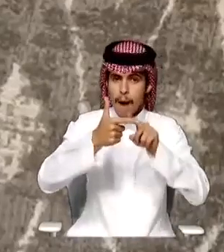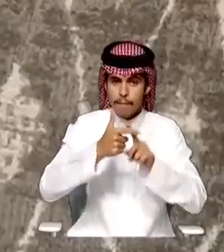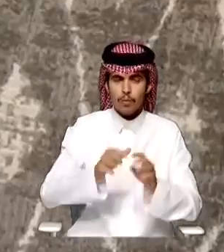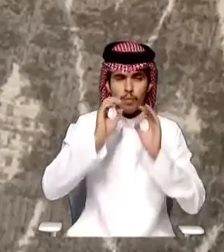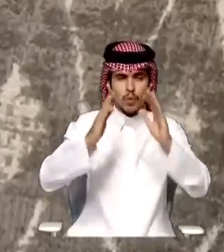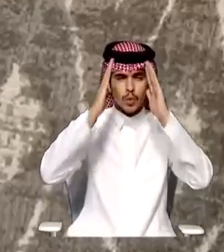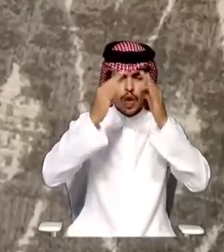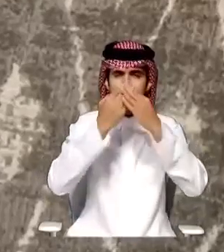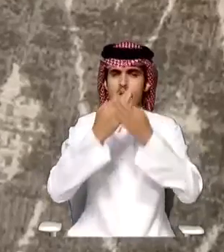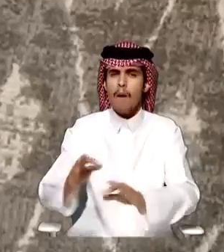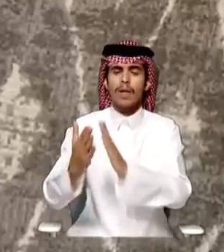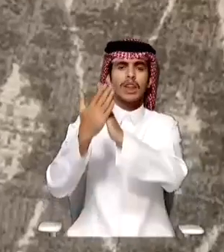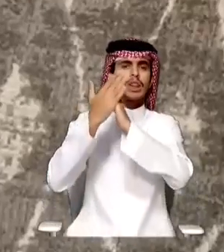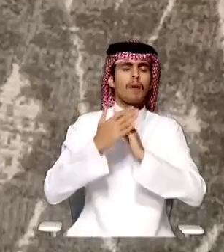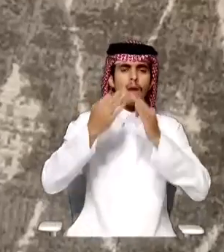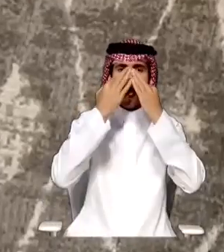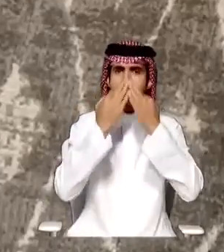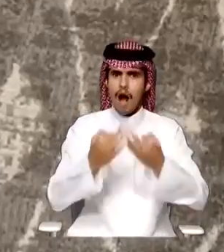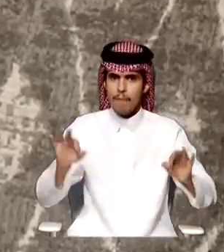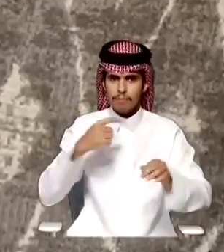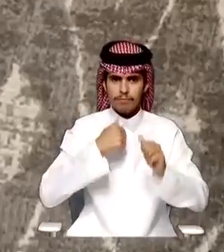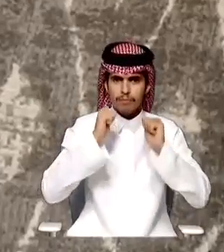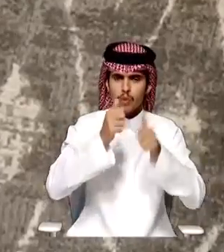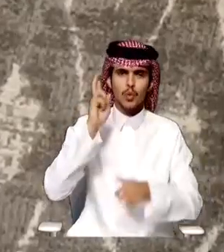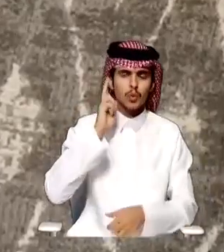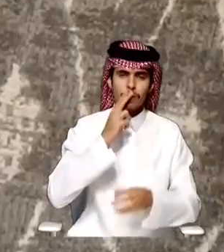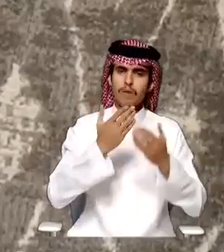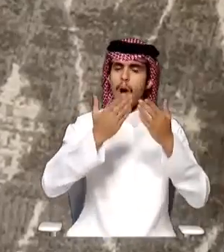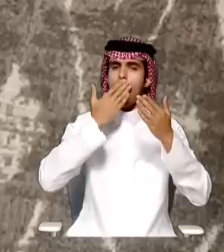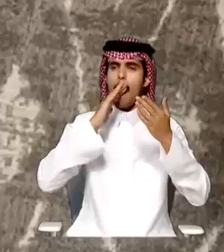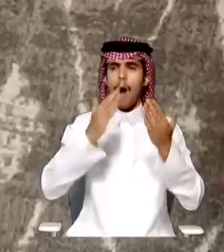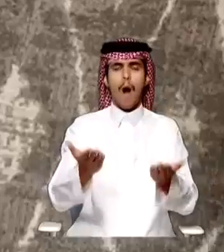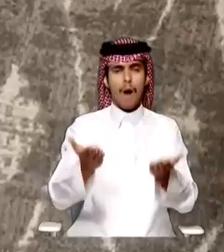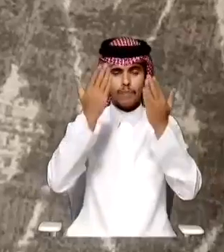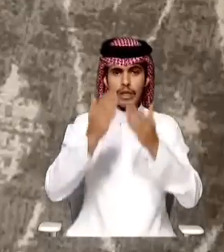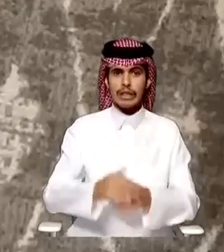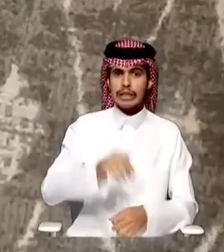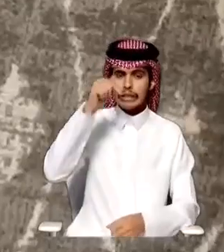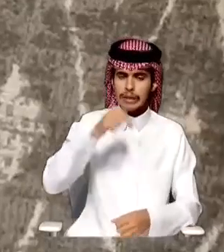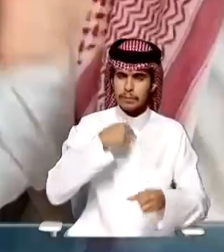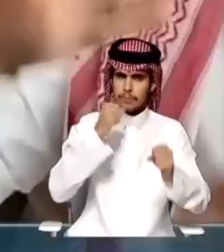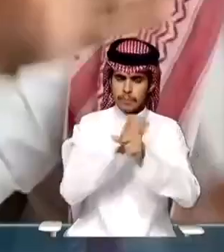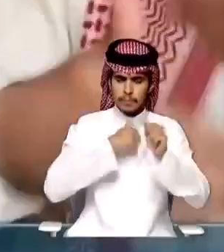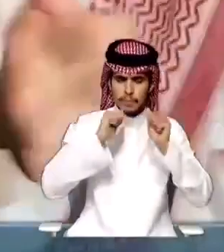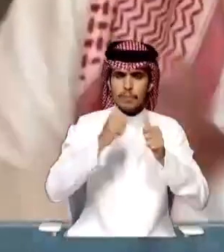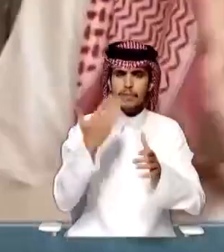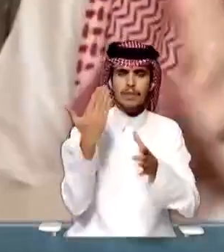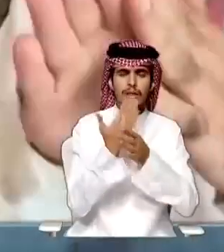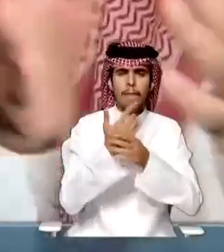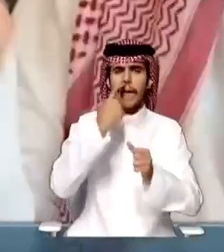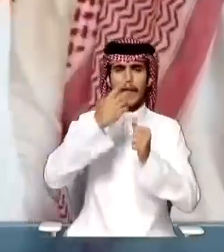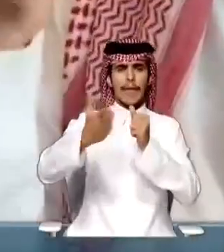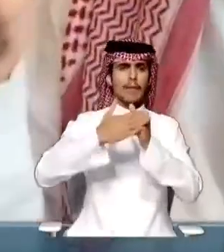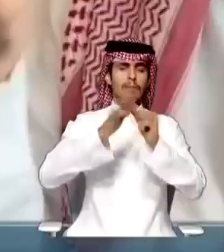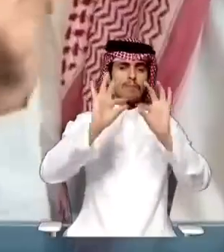دعمهم الدائم ل الصوم وان الحمد لله يعني اقدم ما استطيع لخدمه فئه الصوم في المملكه